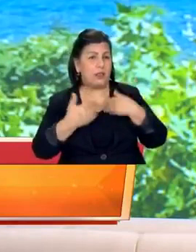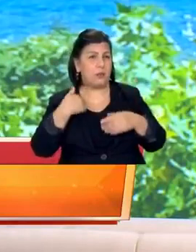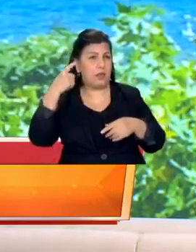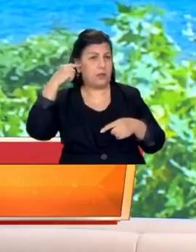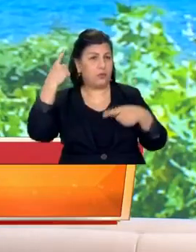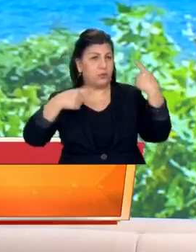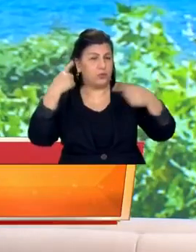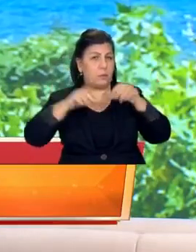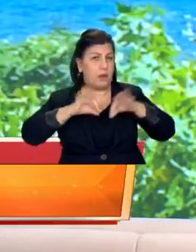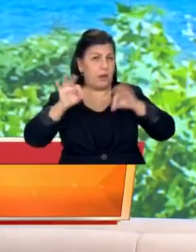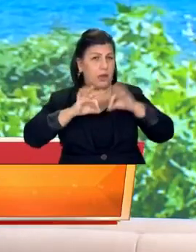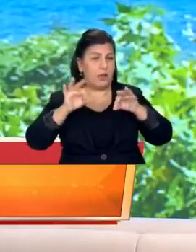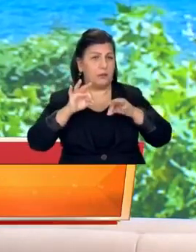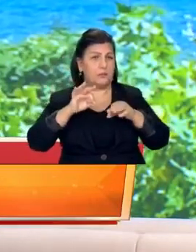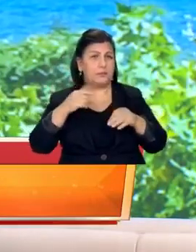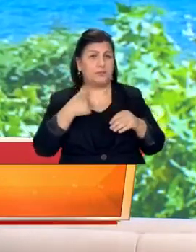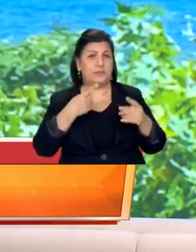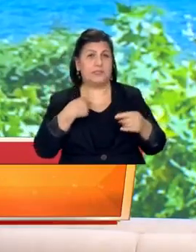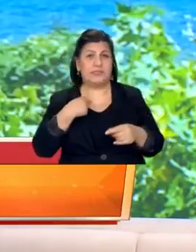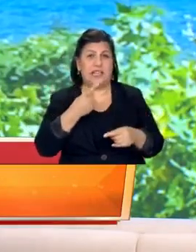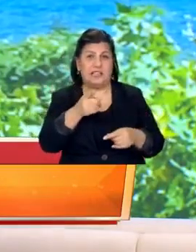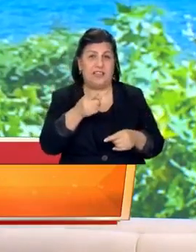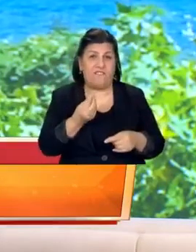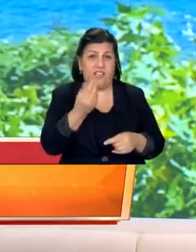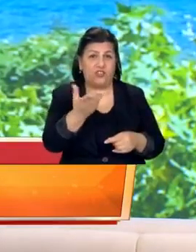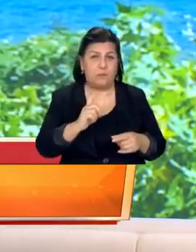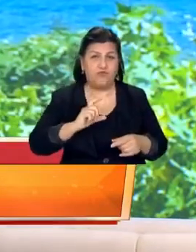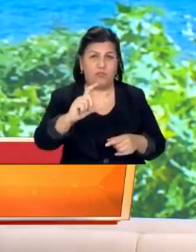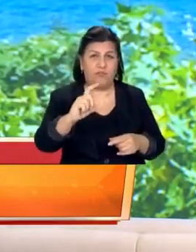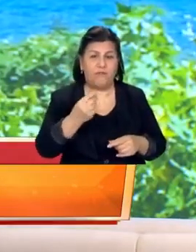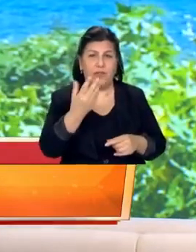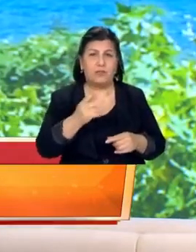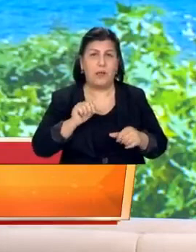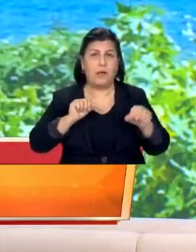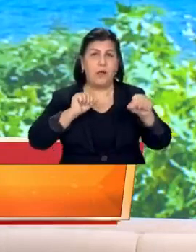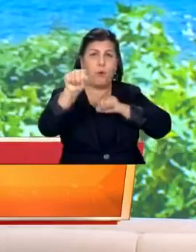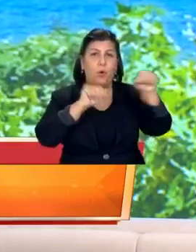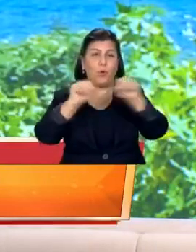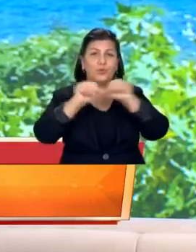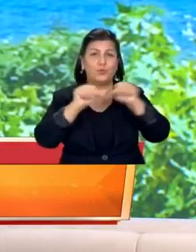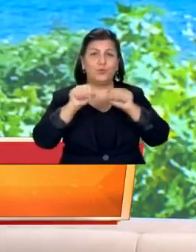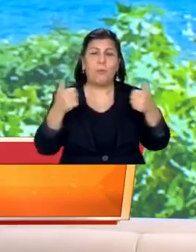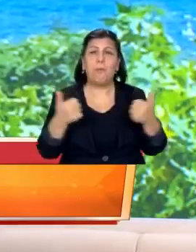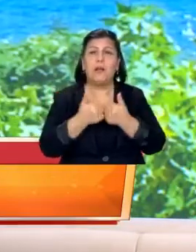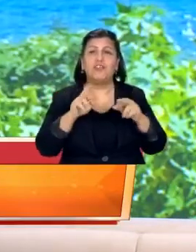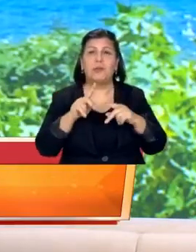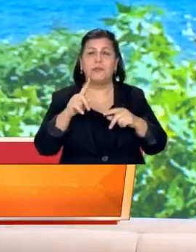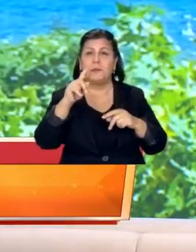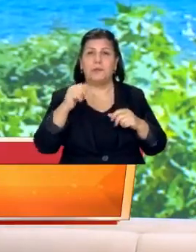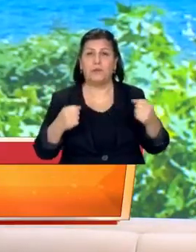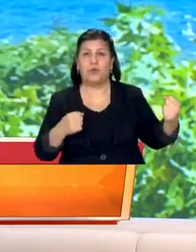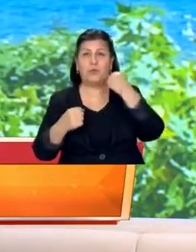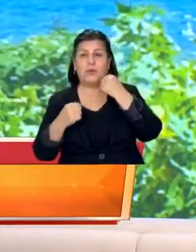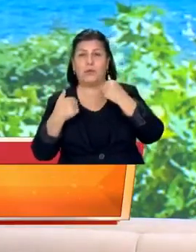yapacağım senin ne dediğini dinlemek sizin sana vereceğim cevabı düşüncem boks maçı gibi her bir Yumru atıyor değeri